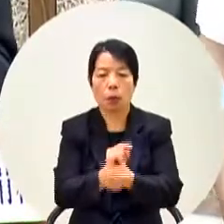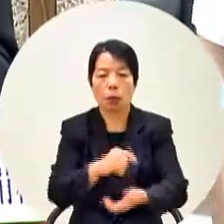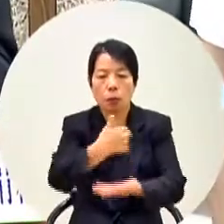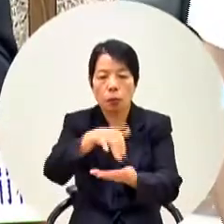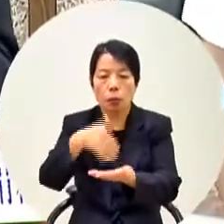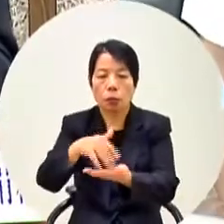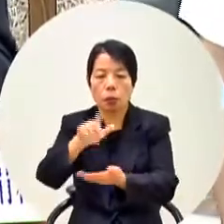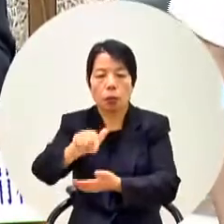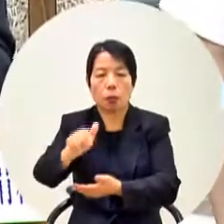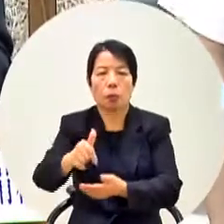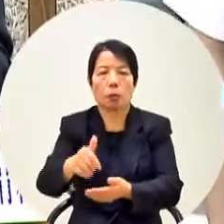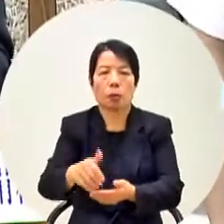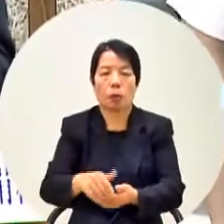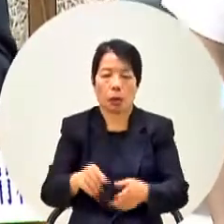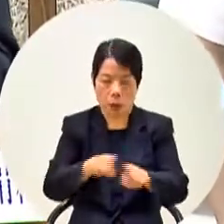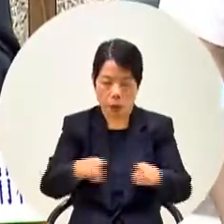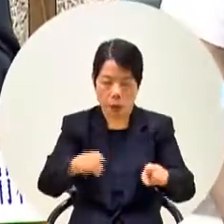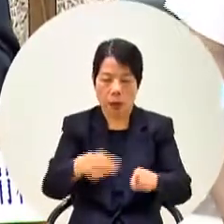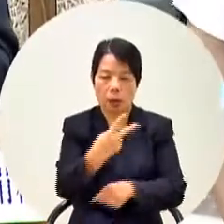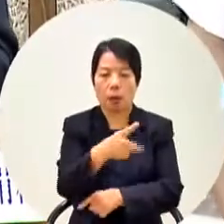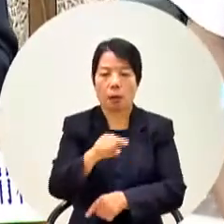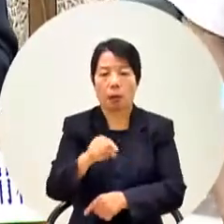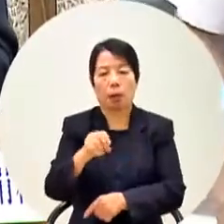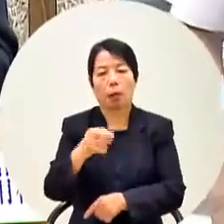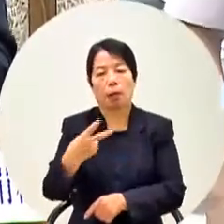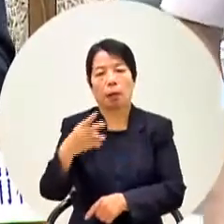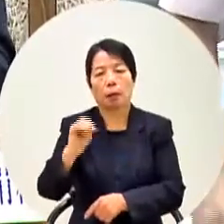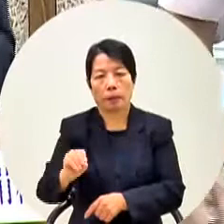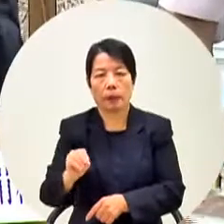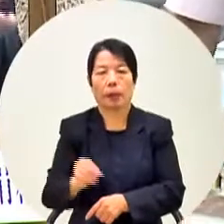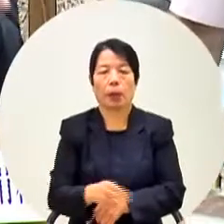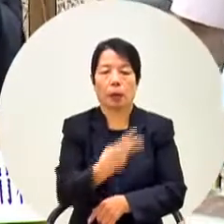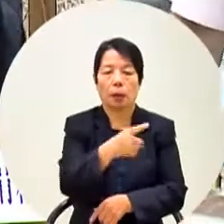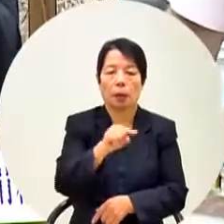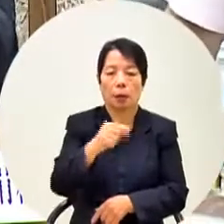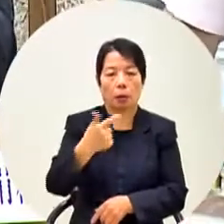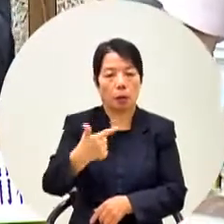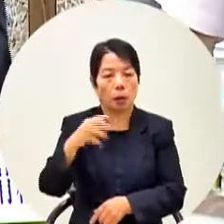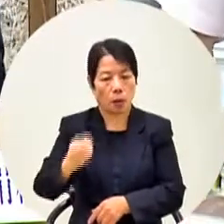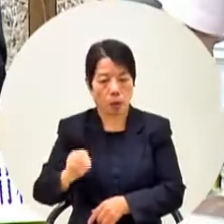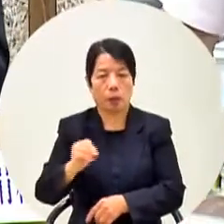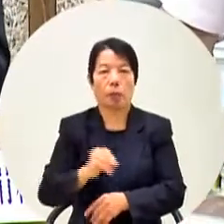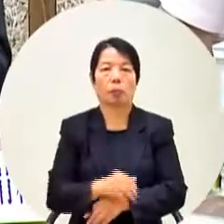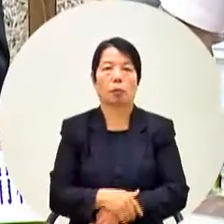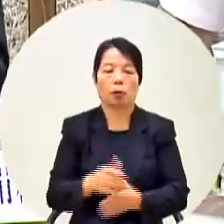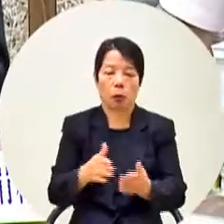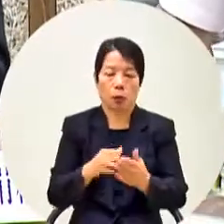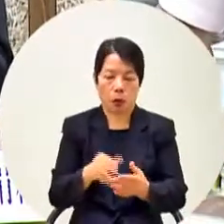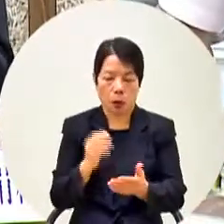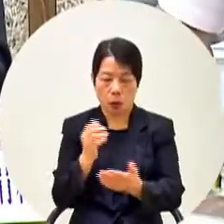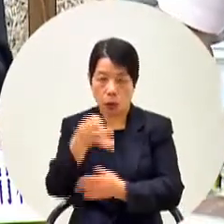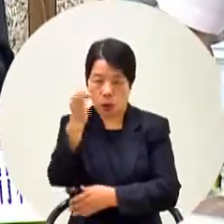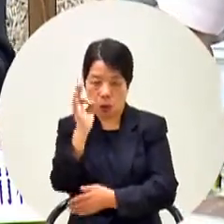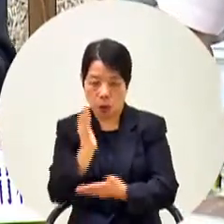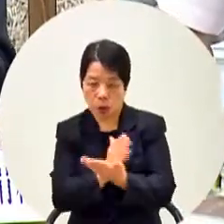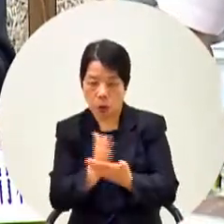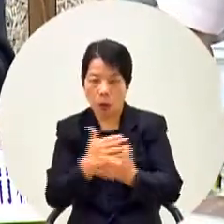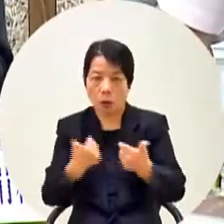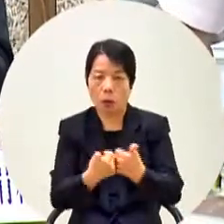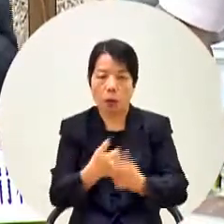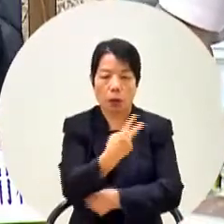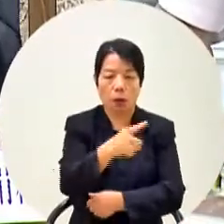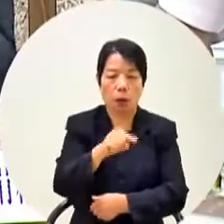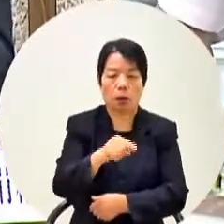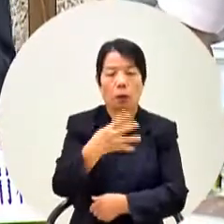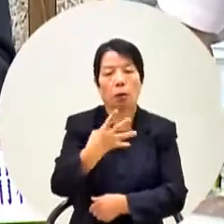一下卖是伫2.2万到2.6万左右。阮 财审会决议的是